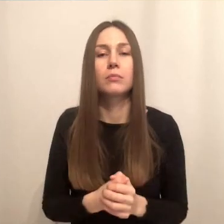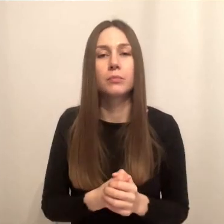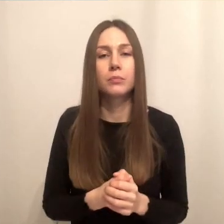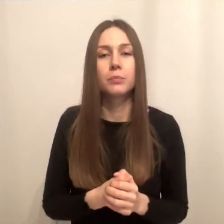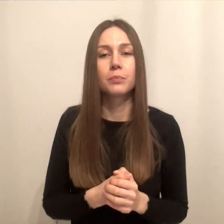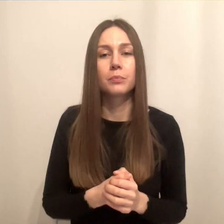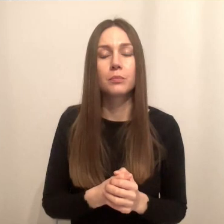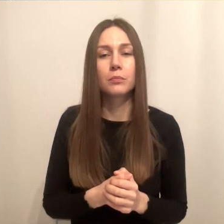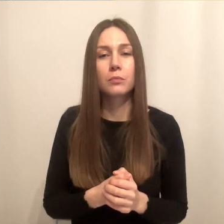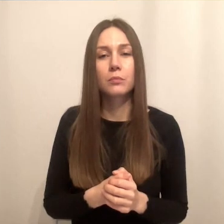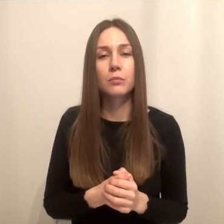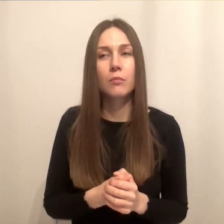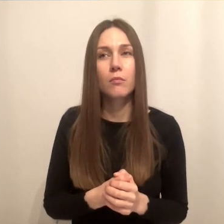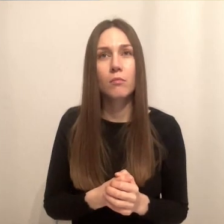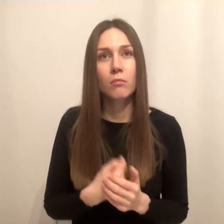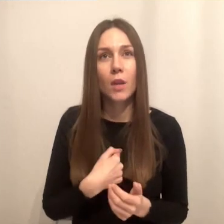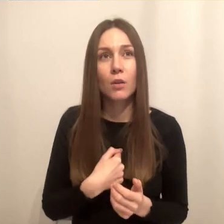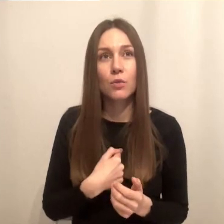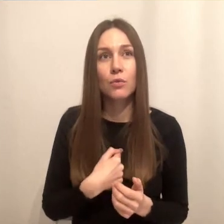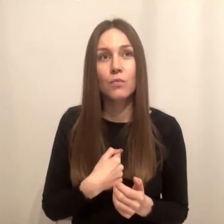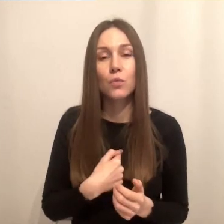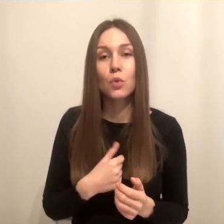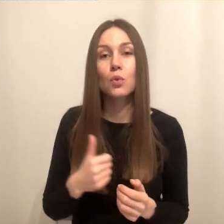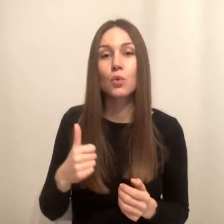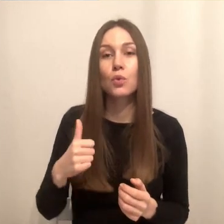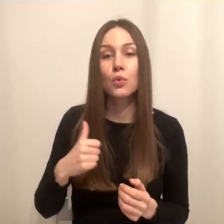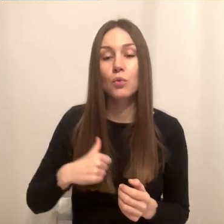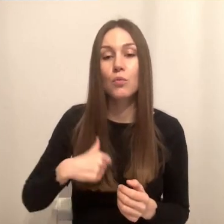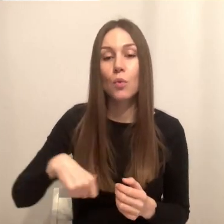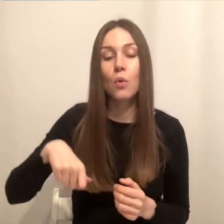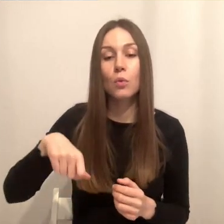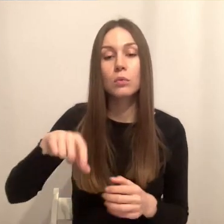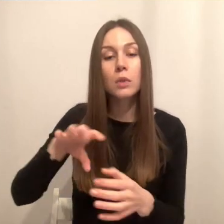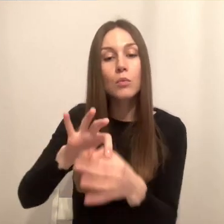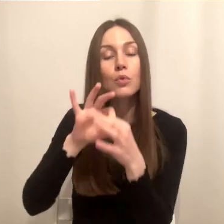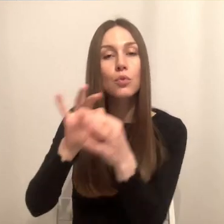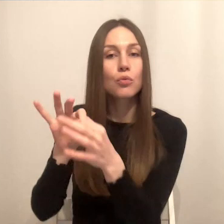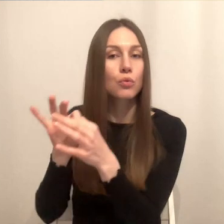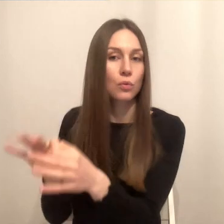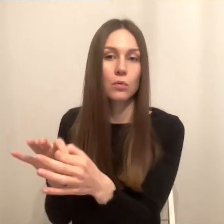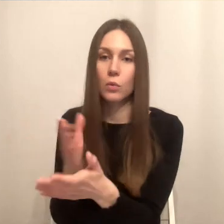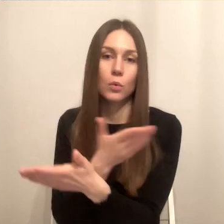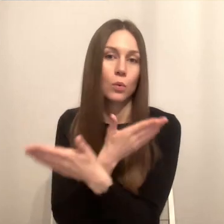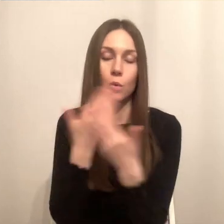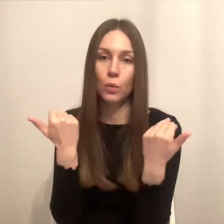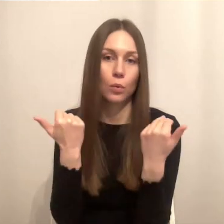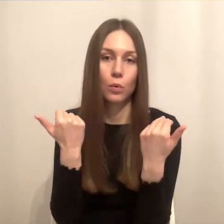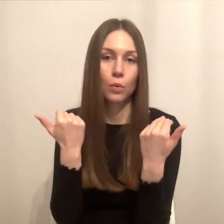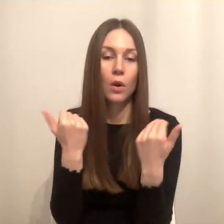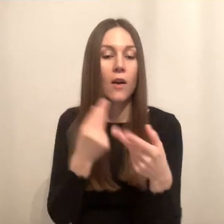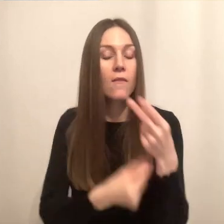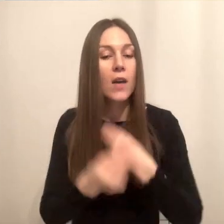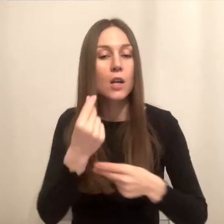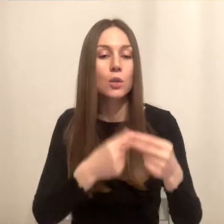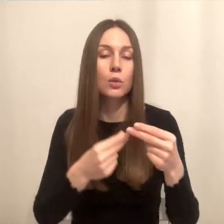tikrųjų aš esu žmogus, kuris niekaip nėra susisaistęs nei su viena verslo struktūra, nei